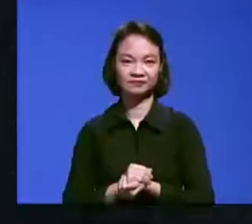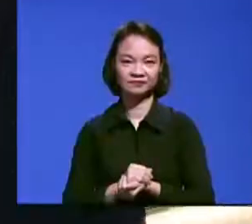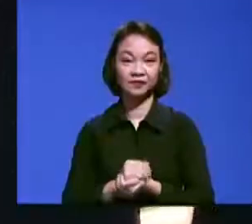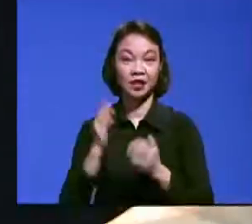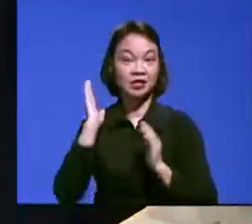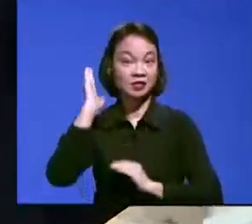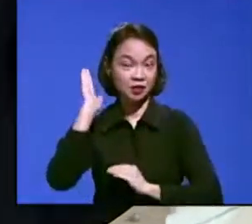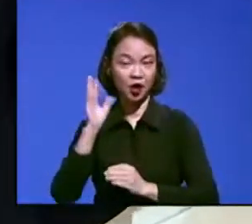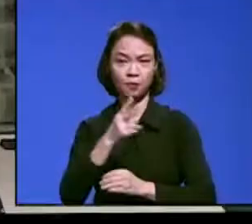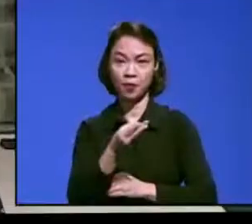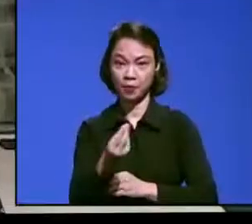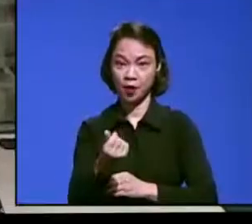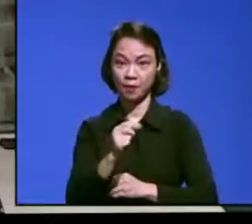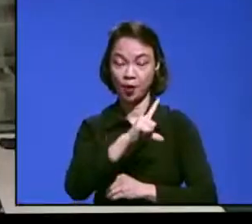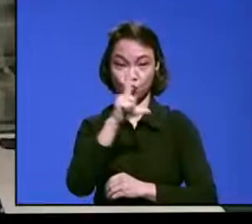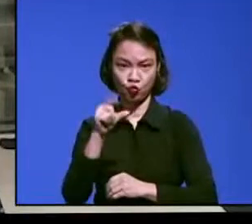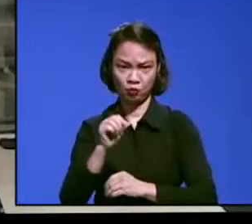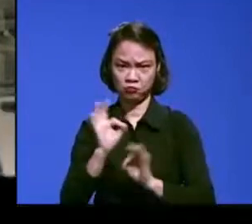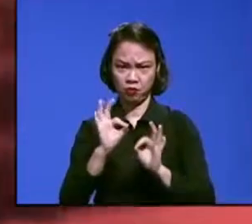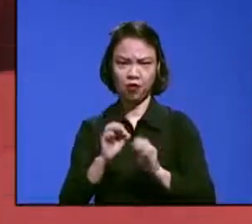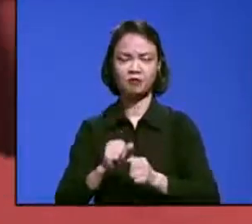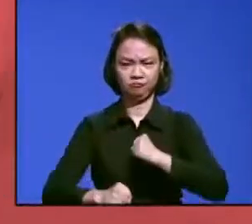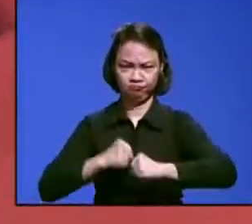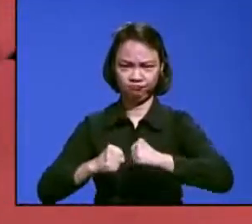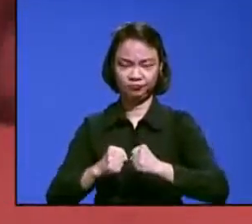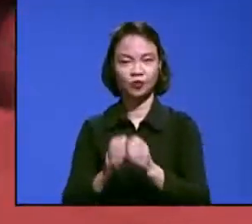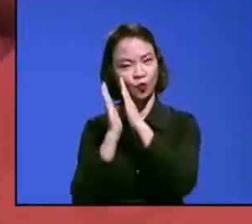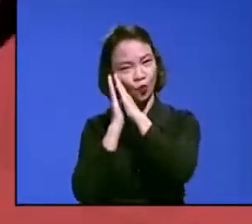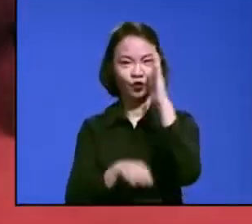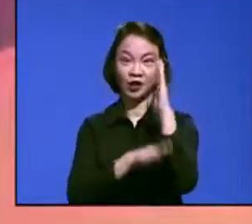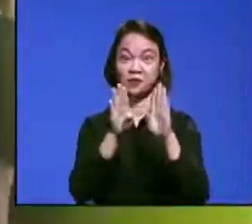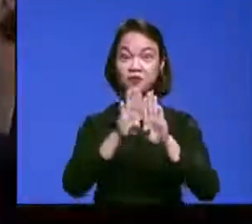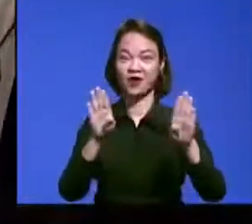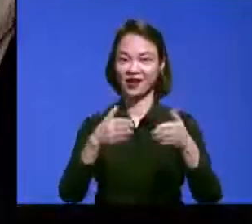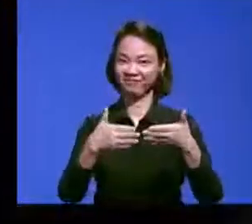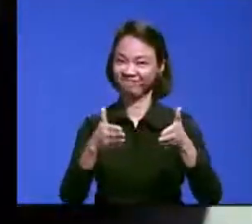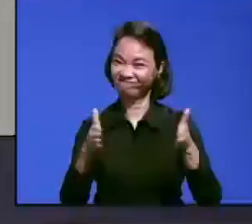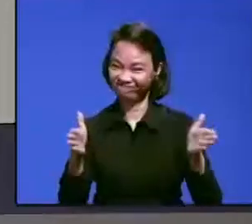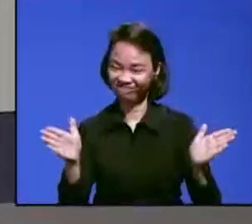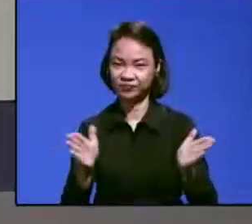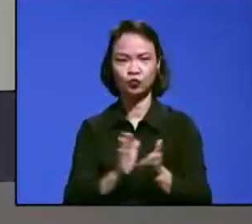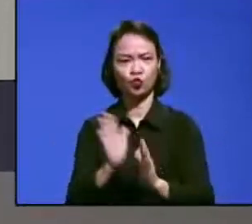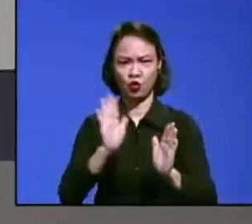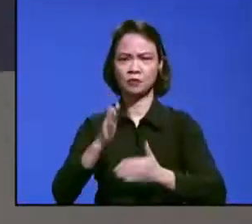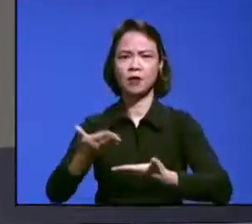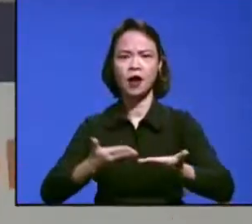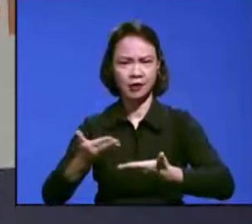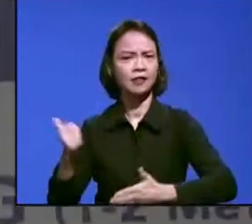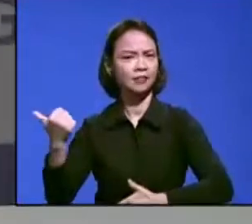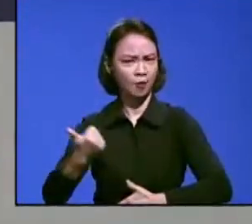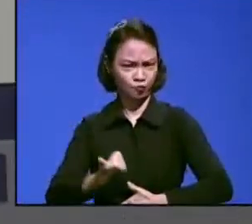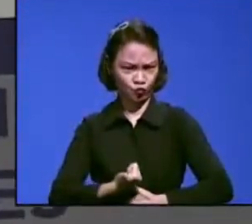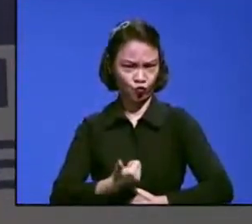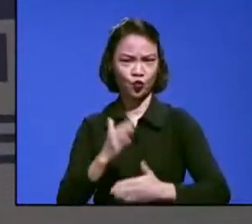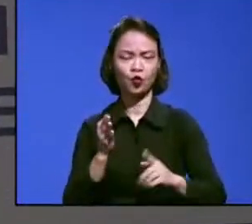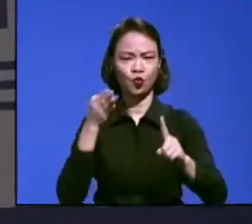Setelah beberapa bulan tidak beroperasi, akhirnya sejumlah hotel kembali dibuka secara bertahap. Tak hanya sekedar melayani para tamu, namun serangkaian